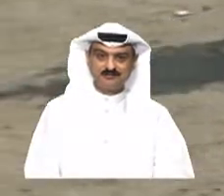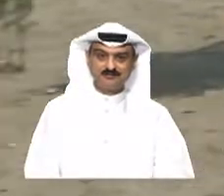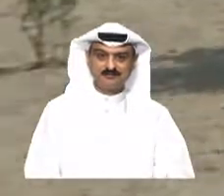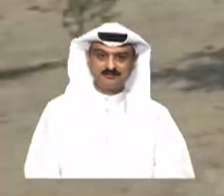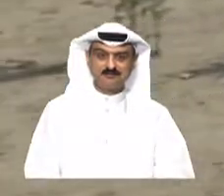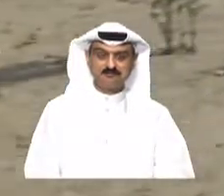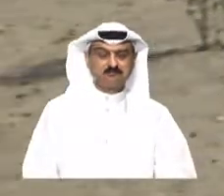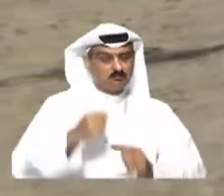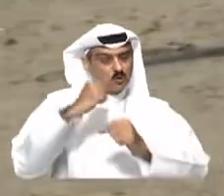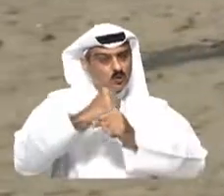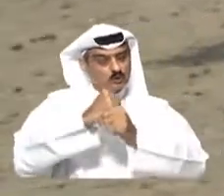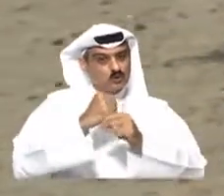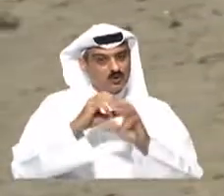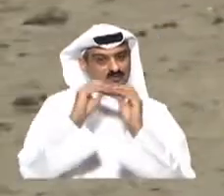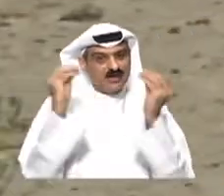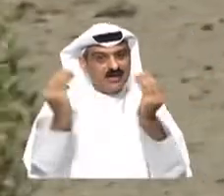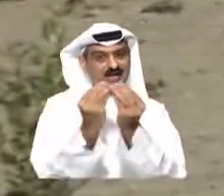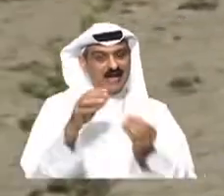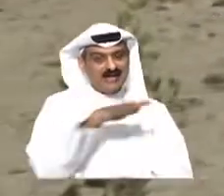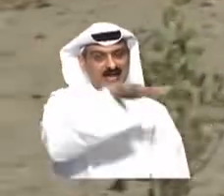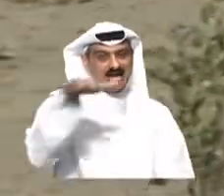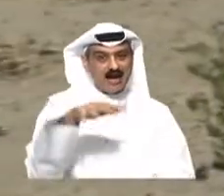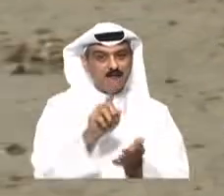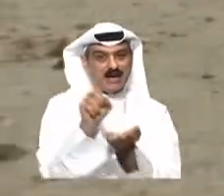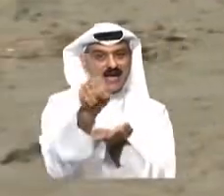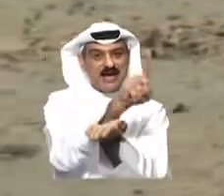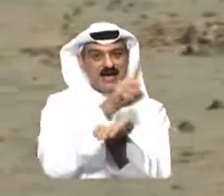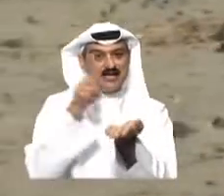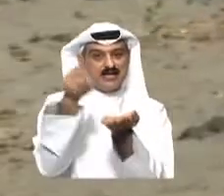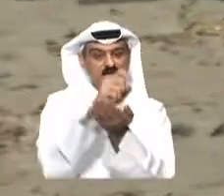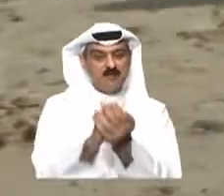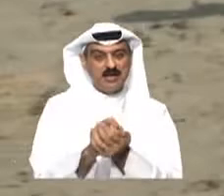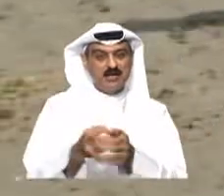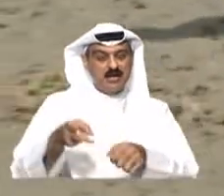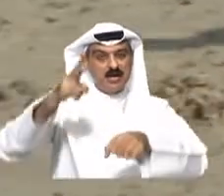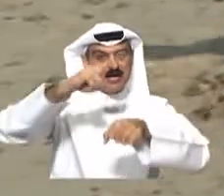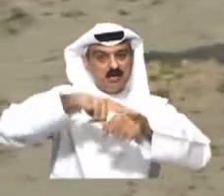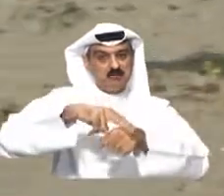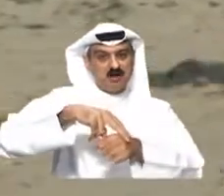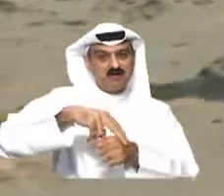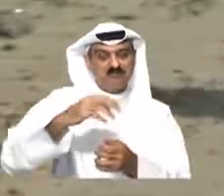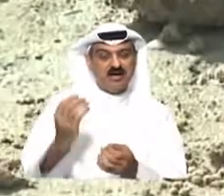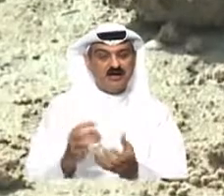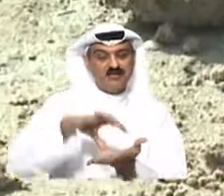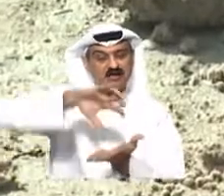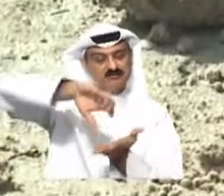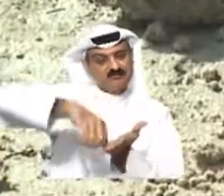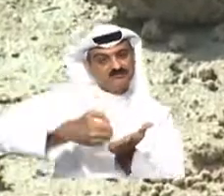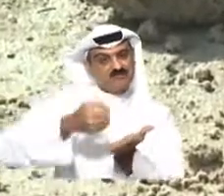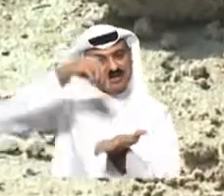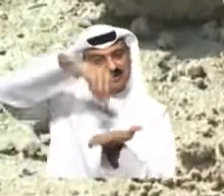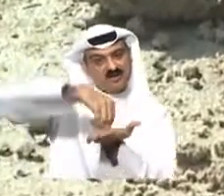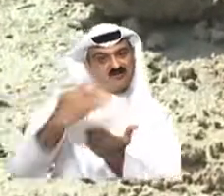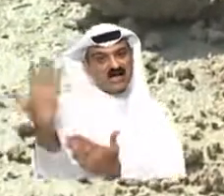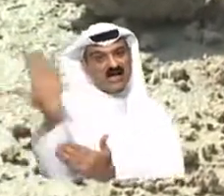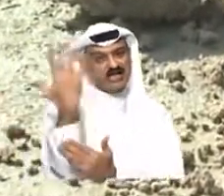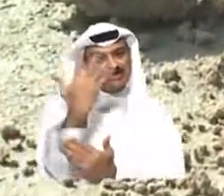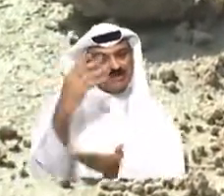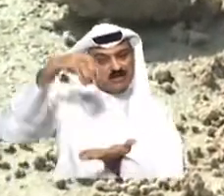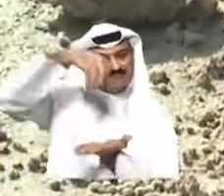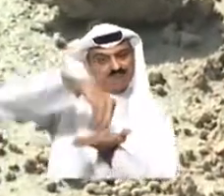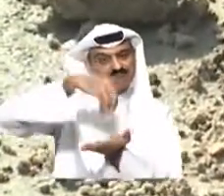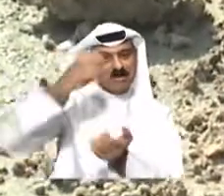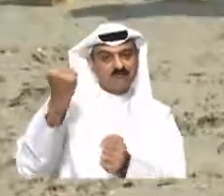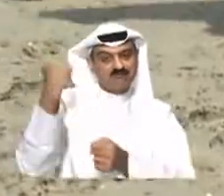ضمن جهود الهيئة العامة للبيئة ومشاريعها في إعادة وتشجير بعض المناطق في البلاد، قامت بزراعة